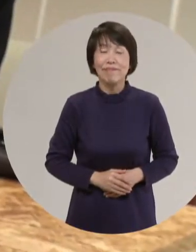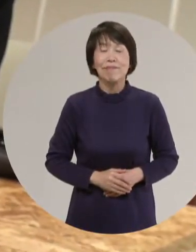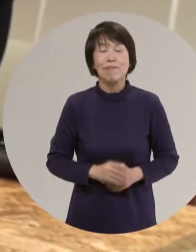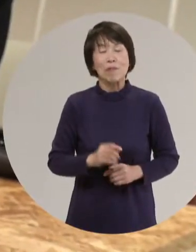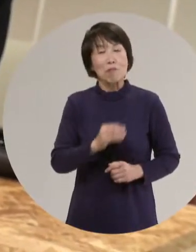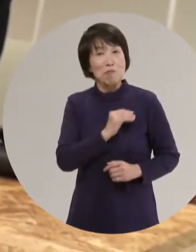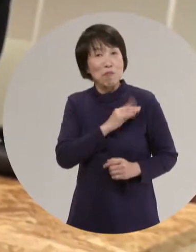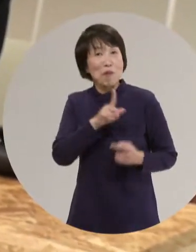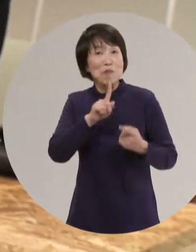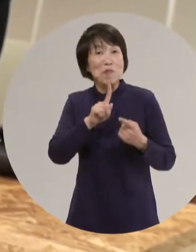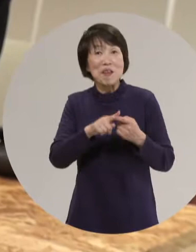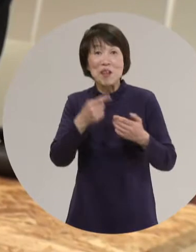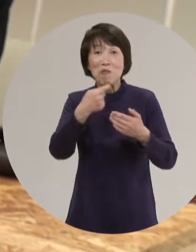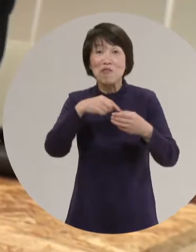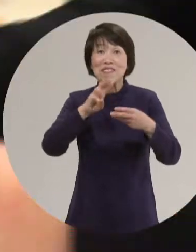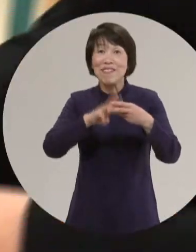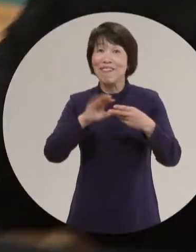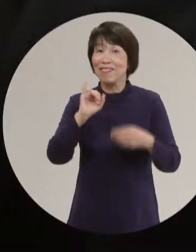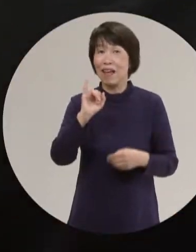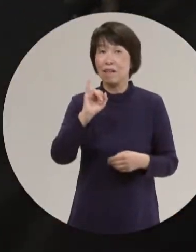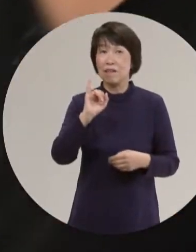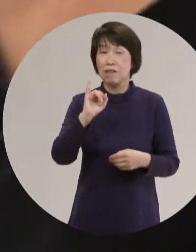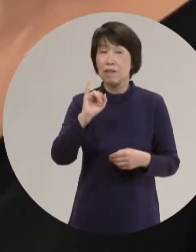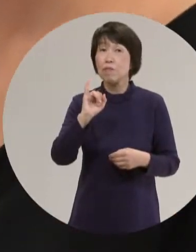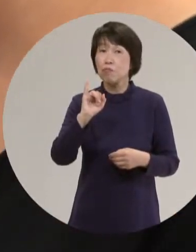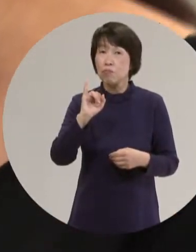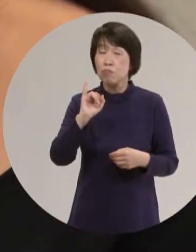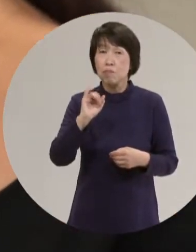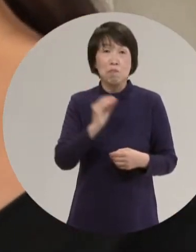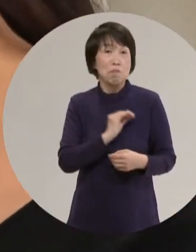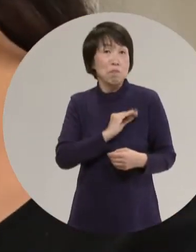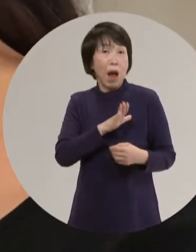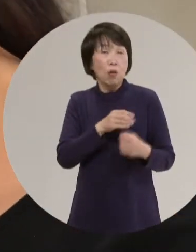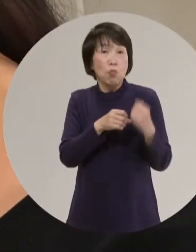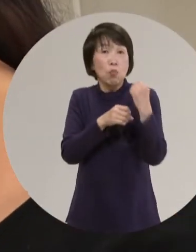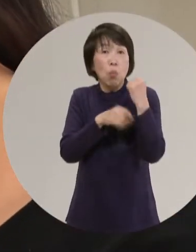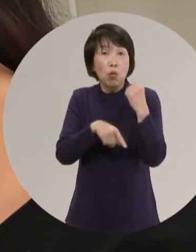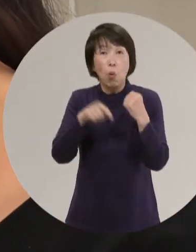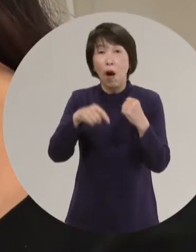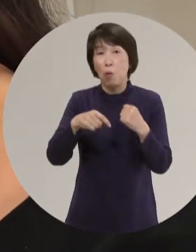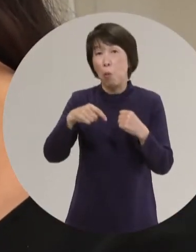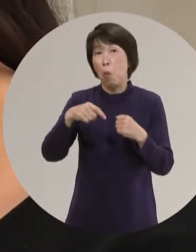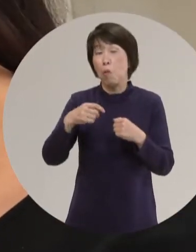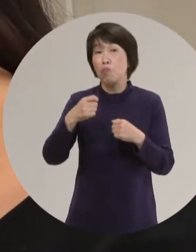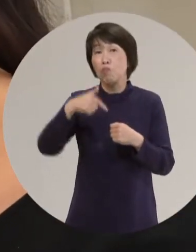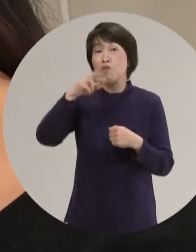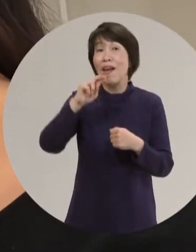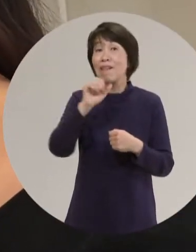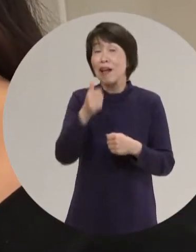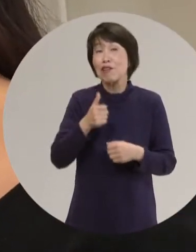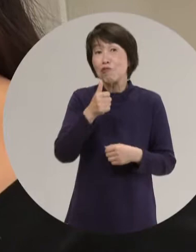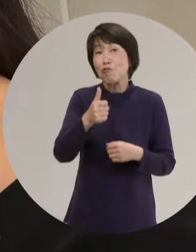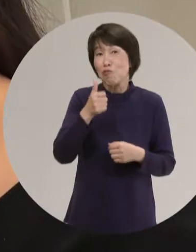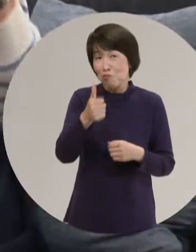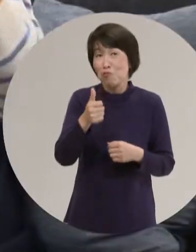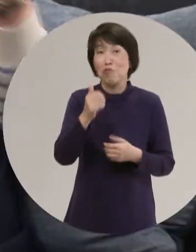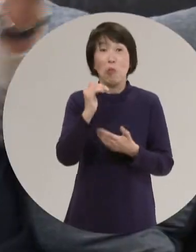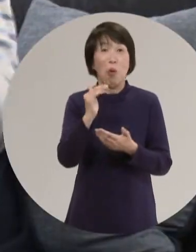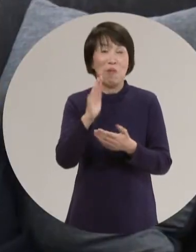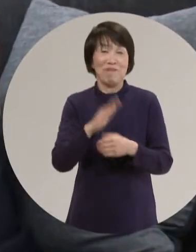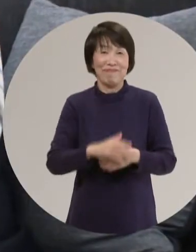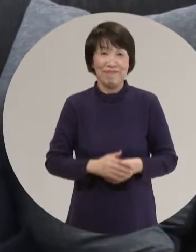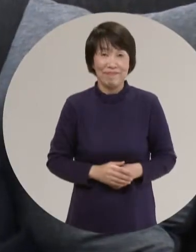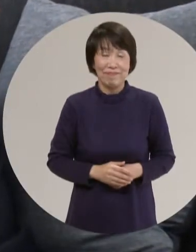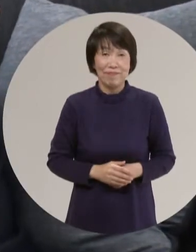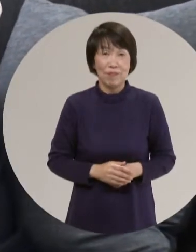とにかく前向きな内田さん、パワーの源は企業プラザ兵庫に来ることだと言います。 こうい